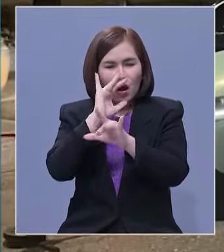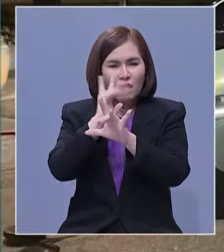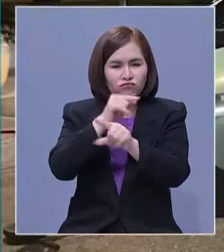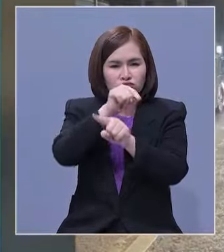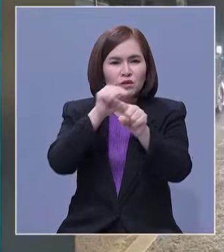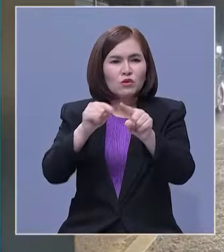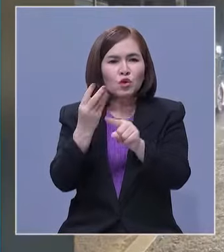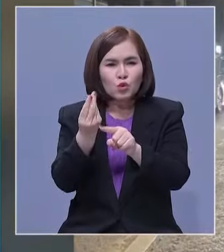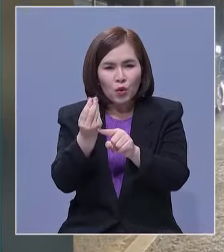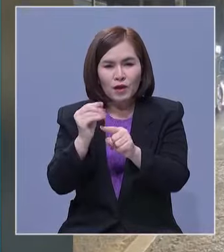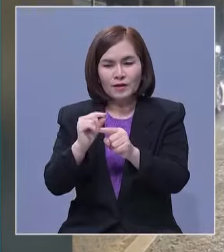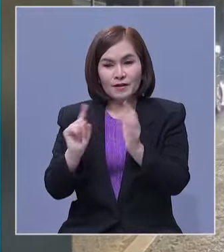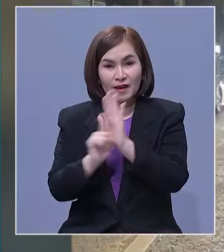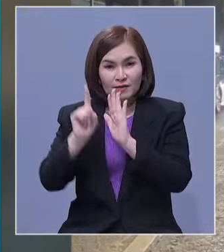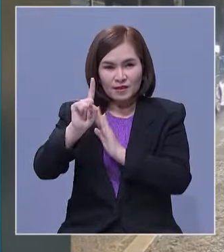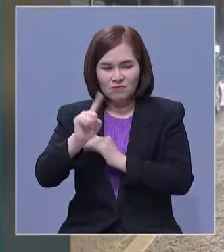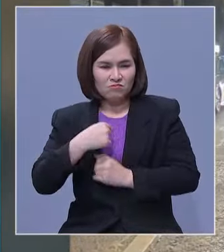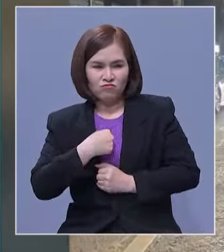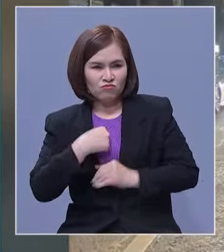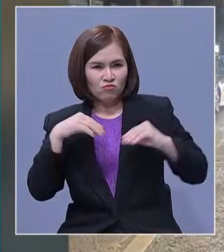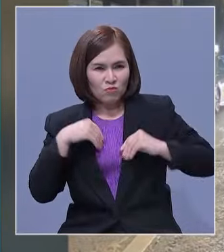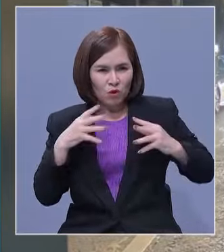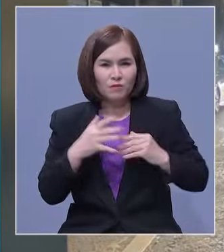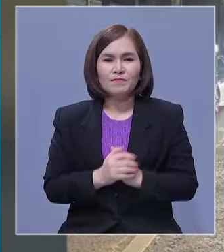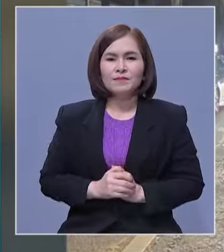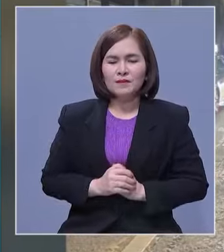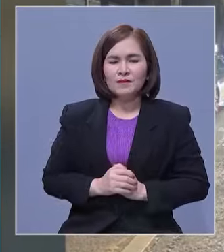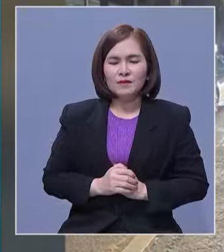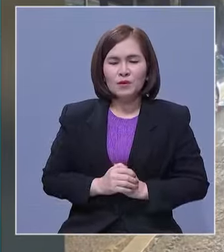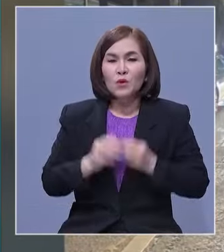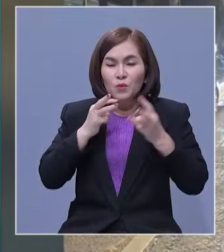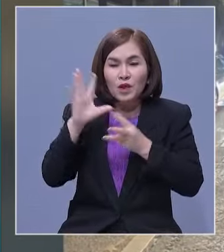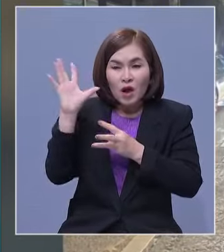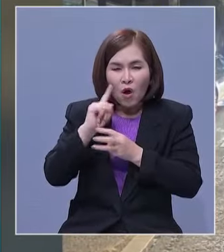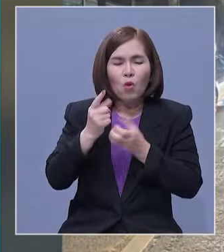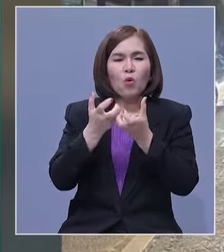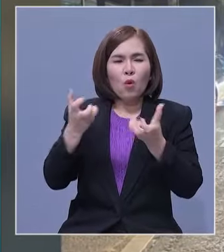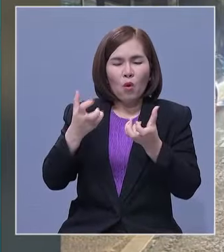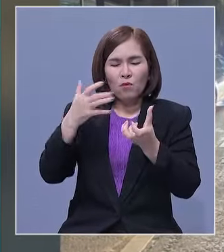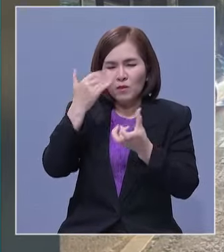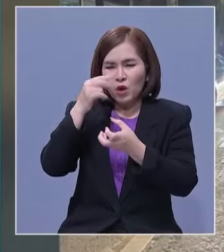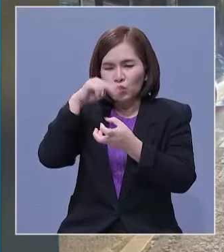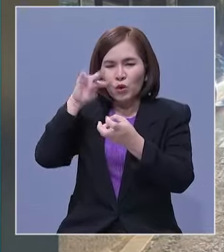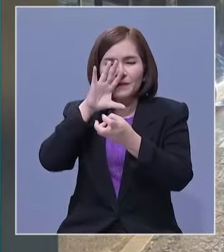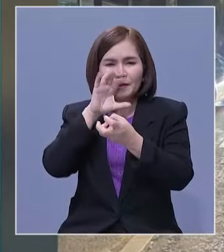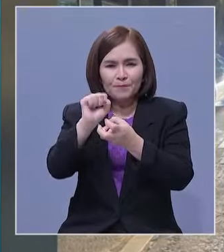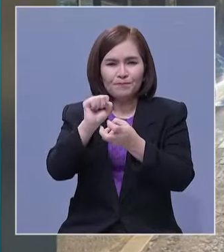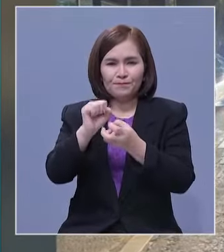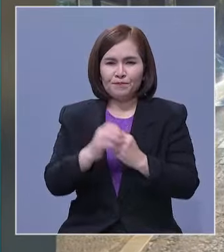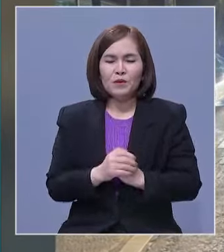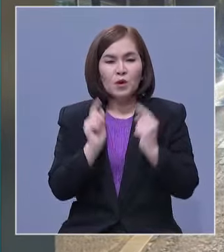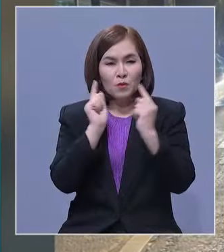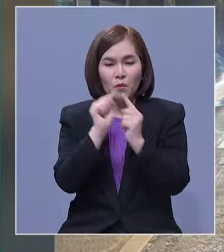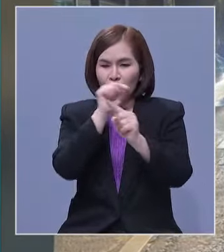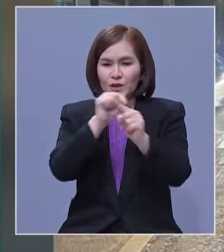ซึ่งจการเชอเนี่ยครั้งแรกเไม่ยอมไเป่าอือนะครับจนเจ้าหนที่ต้องใช้เครื่องอีกเครื่องหนนะครับมาตรวบวัดเนี่ยนะครับจนจน